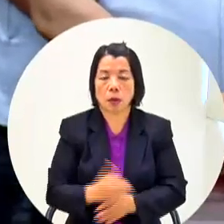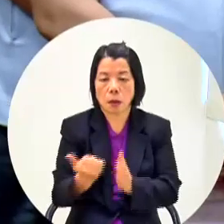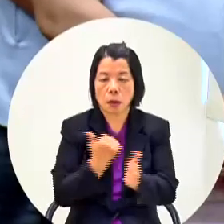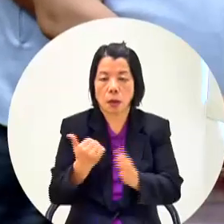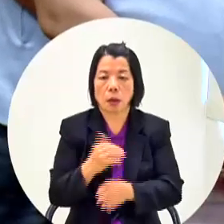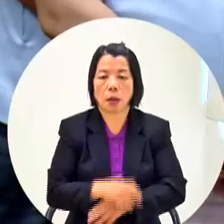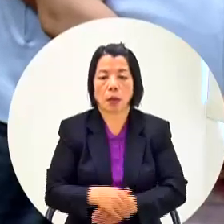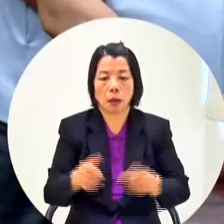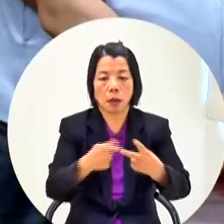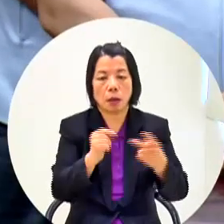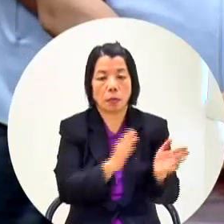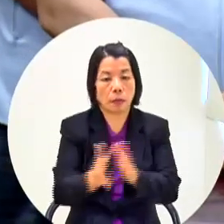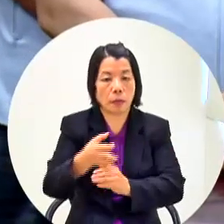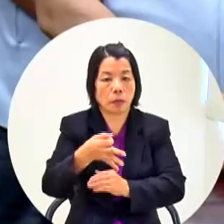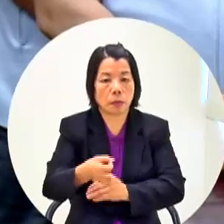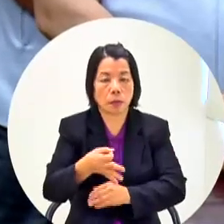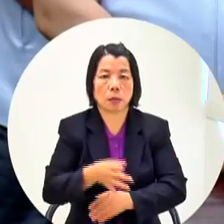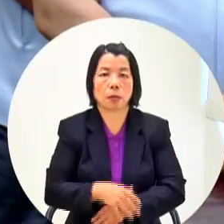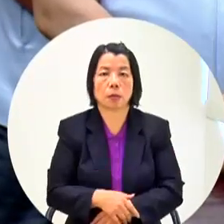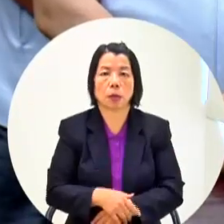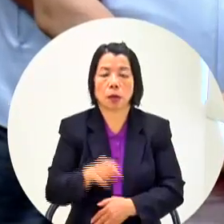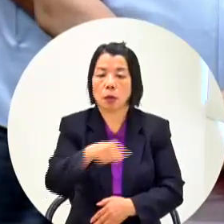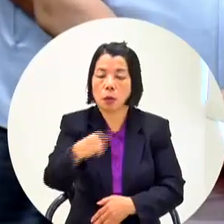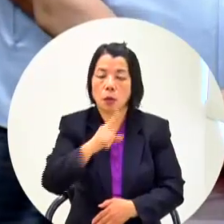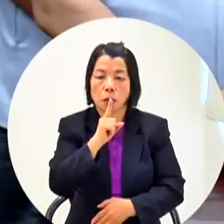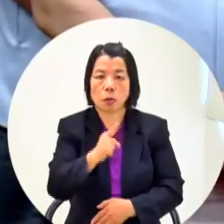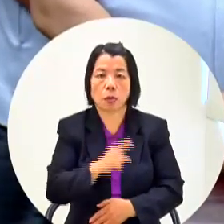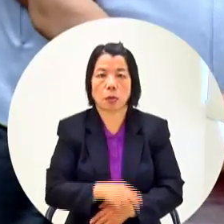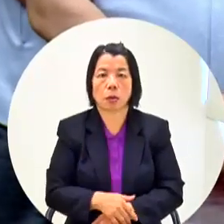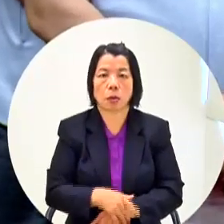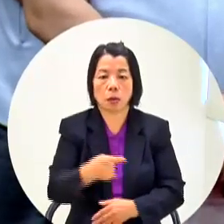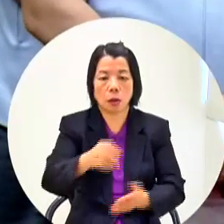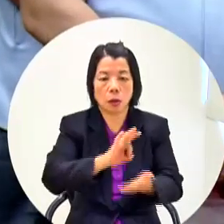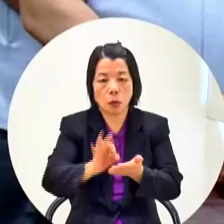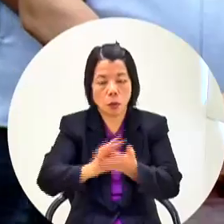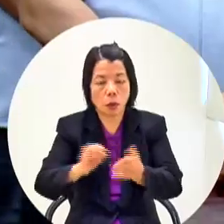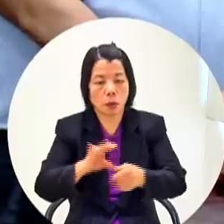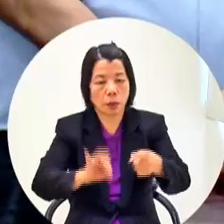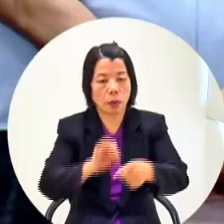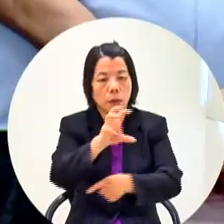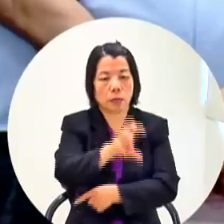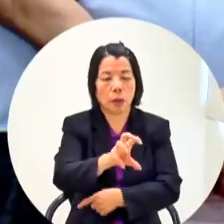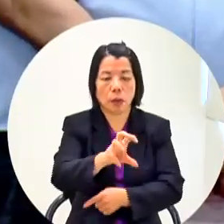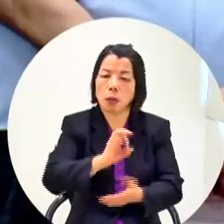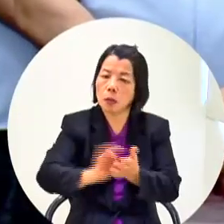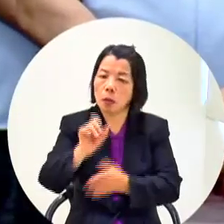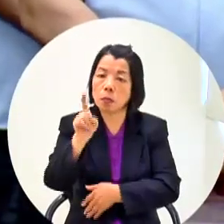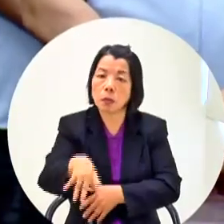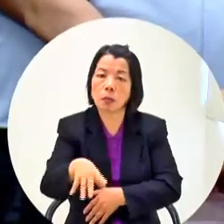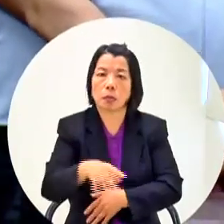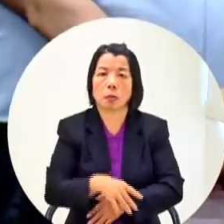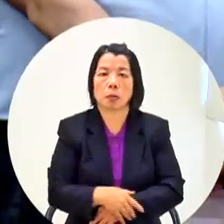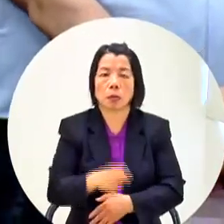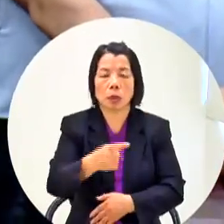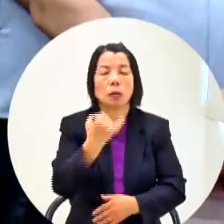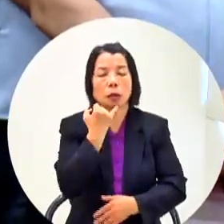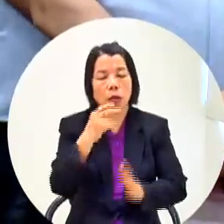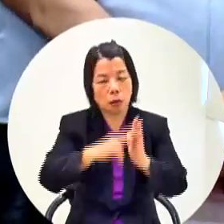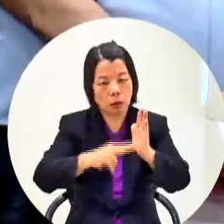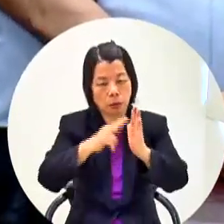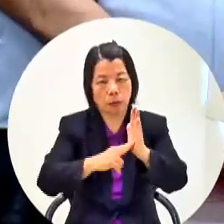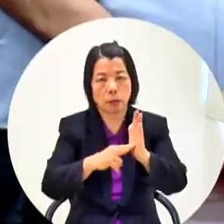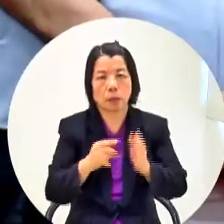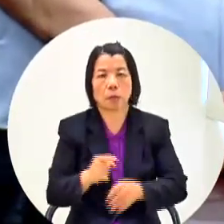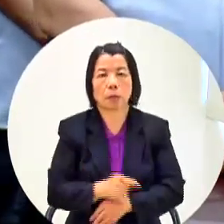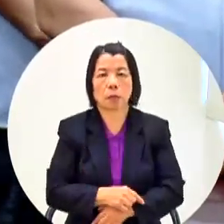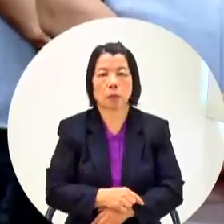倍金的部分，有人提到说你用了80%，用到哪里去了？我想你也可以借这个机会来